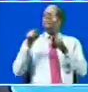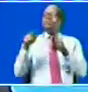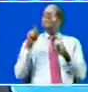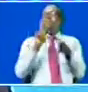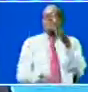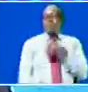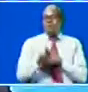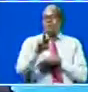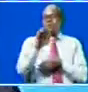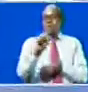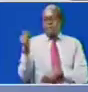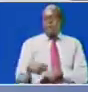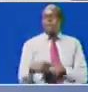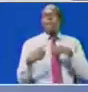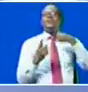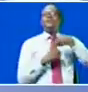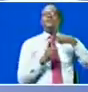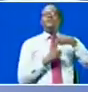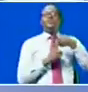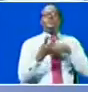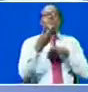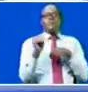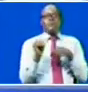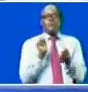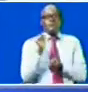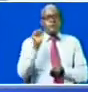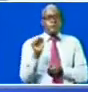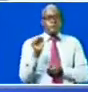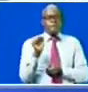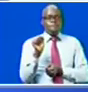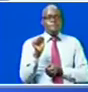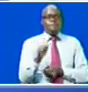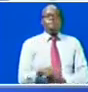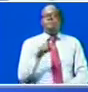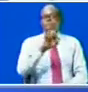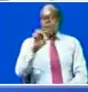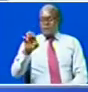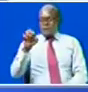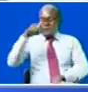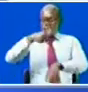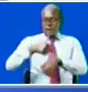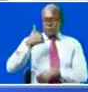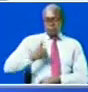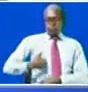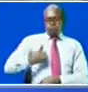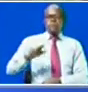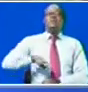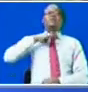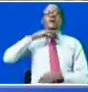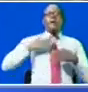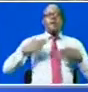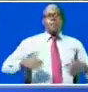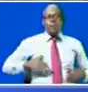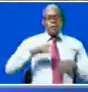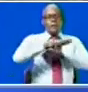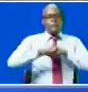tarehe 25 mwezi wa Juni mwaka 2015, katika hifadhi ya maiti wakati ya upasuaji wa maiti, Njue Gachoki